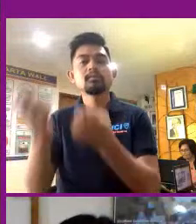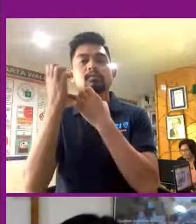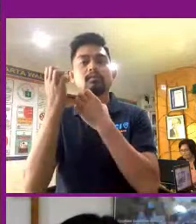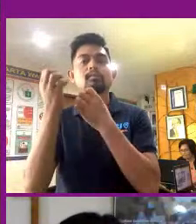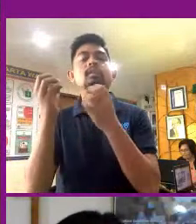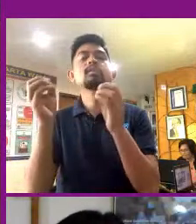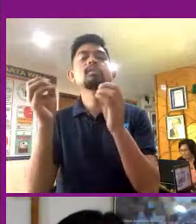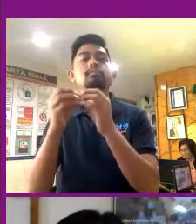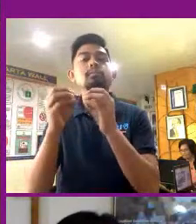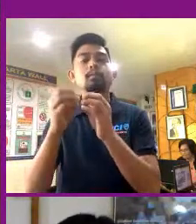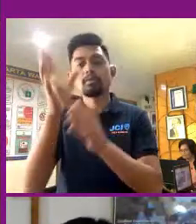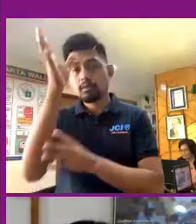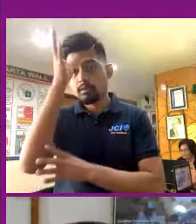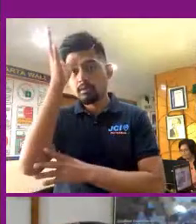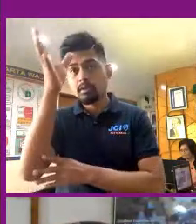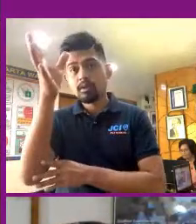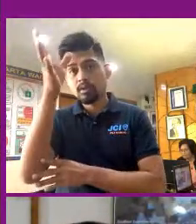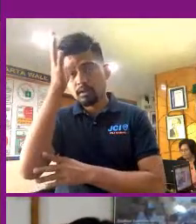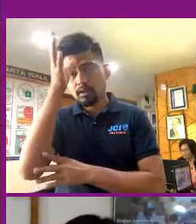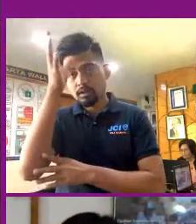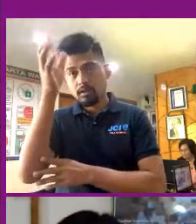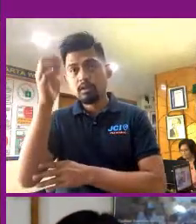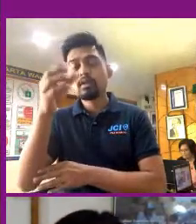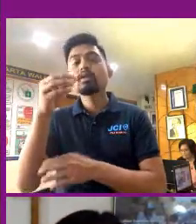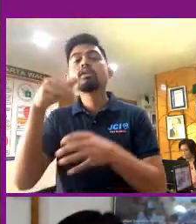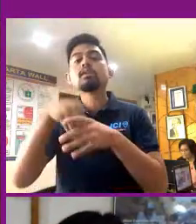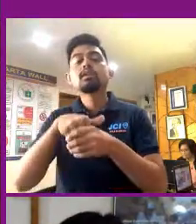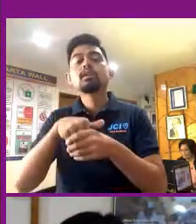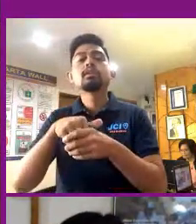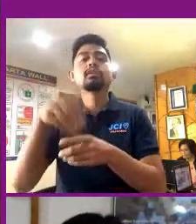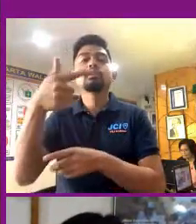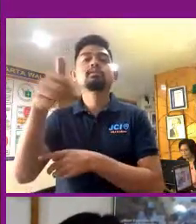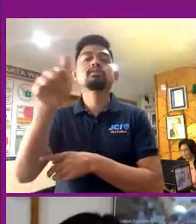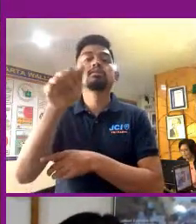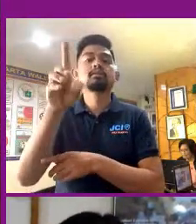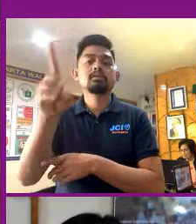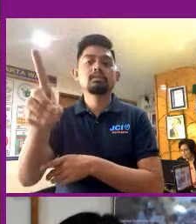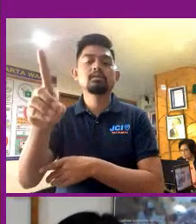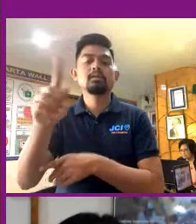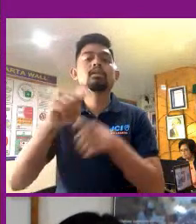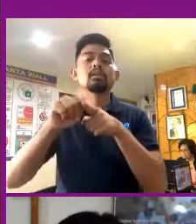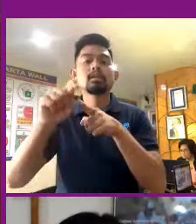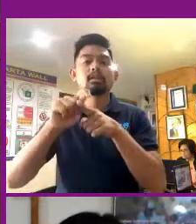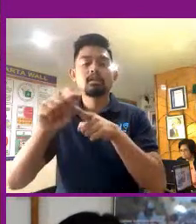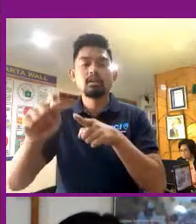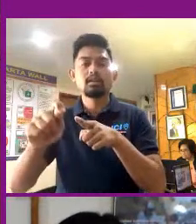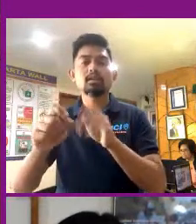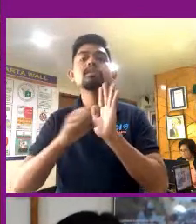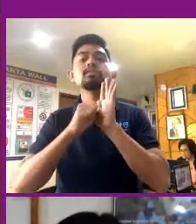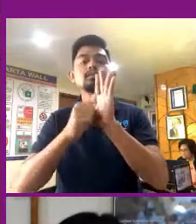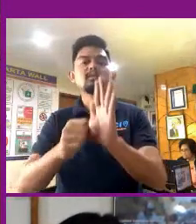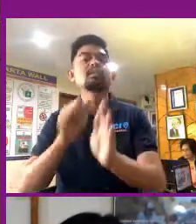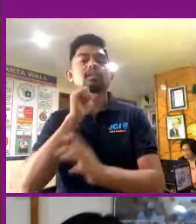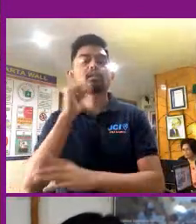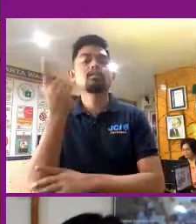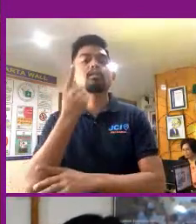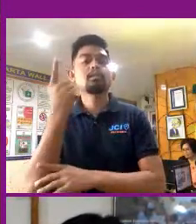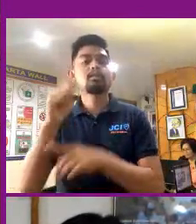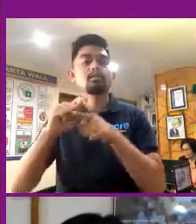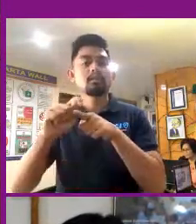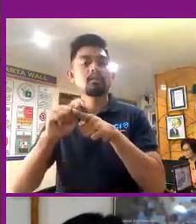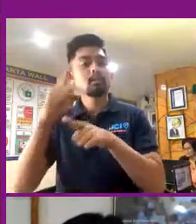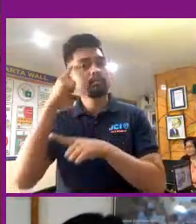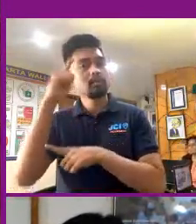more tatays, men, in God trainings in the communities. Ipakita na di lang ito para sa mga babae.